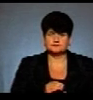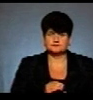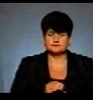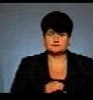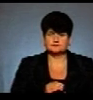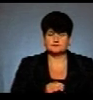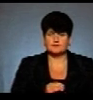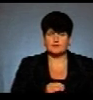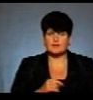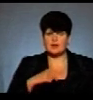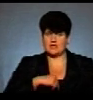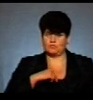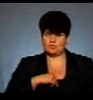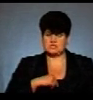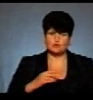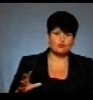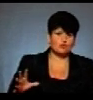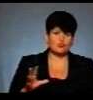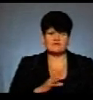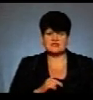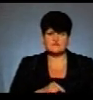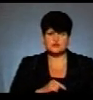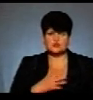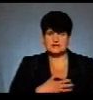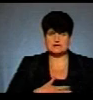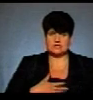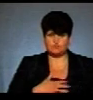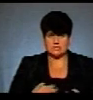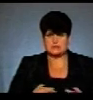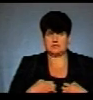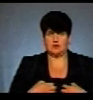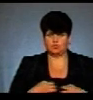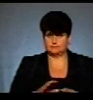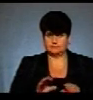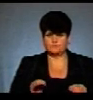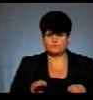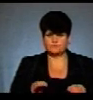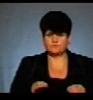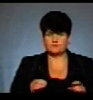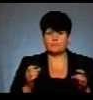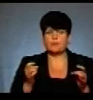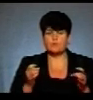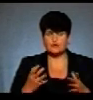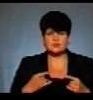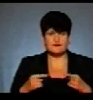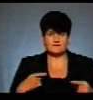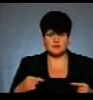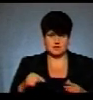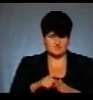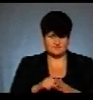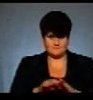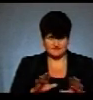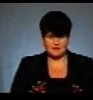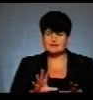В емоційному плані це у всіх відчуття тривоги і страху. Ну, просто в різному контексті. Але